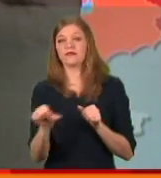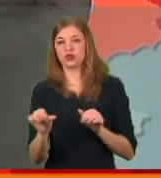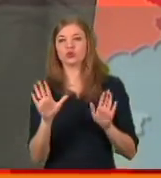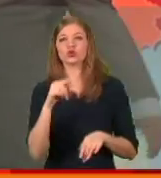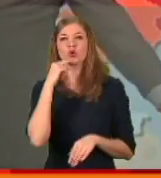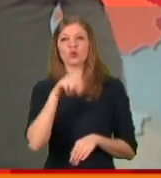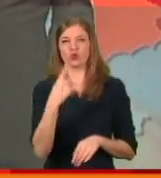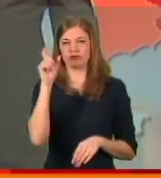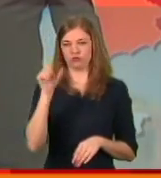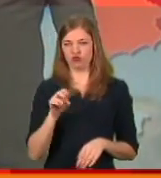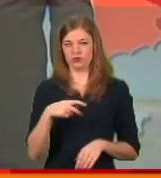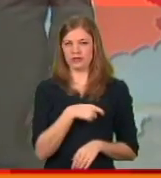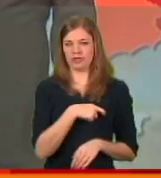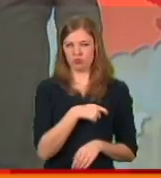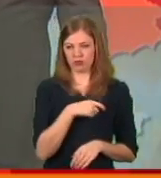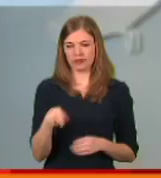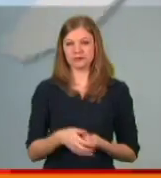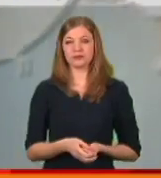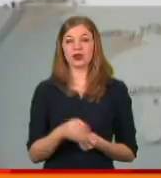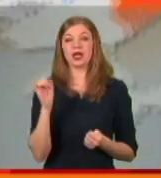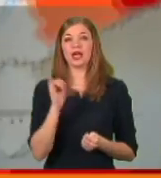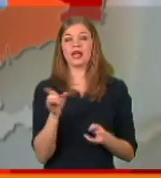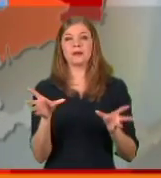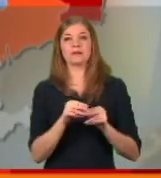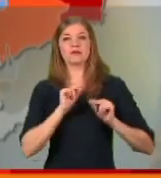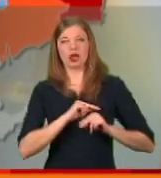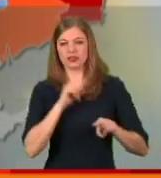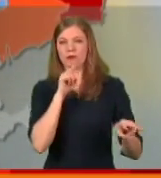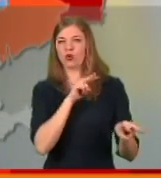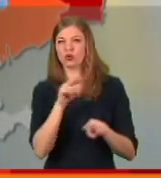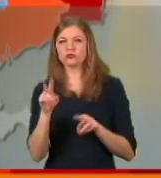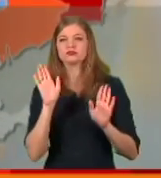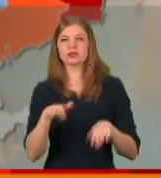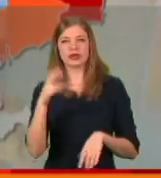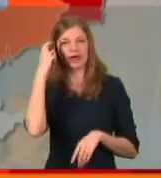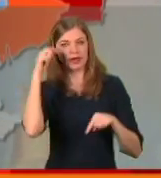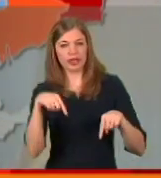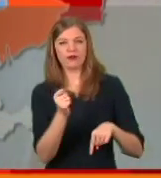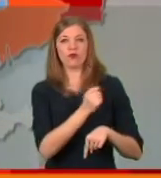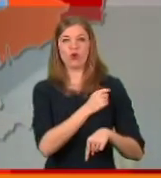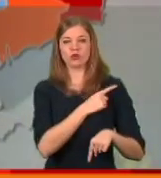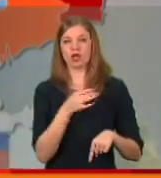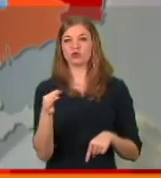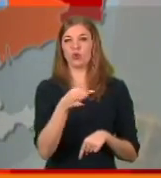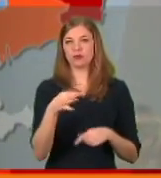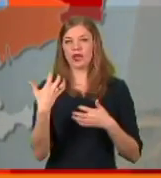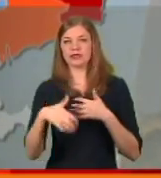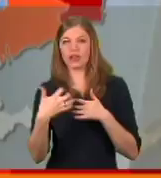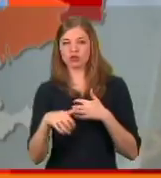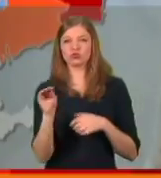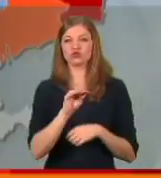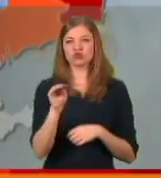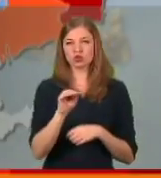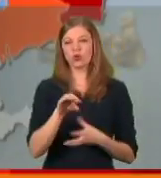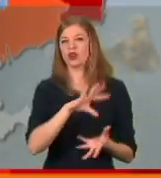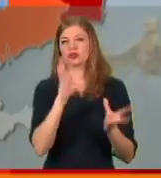депутат Російської Держдуми Олександр Бабаков. Він із партнерами контролює мережі в Київській, Одеській областях, Херсоні,